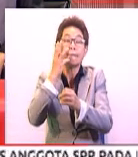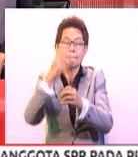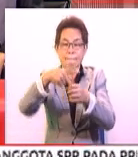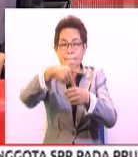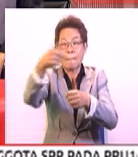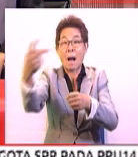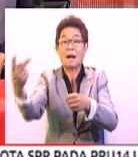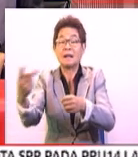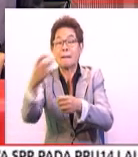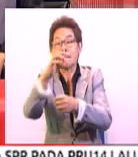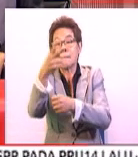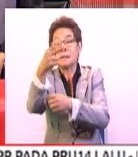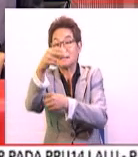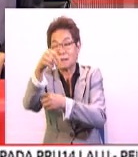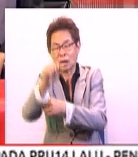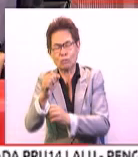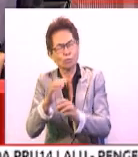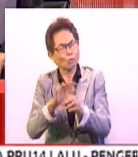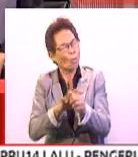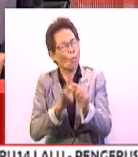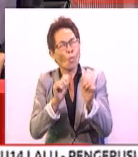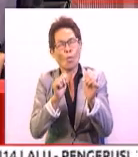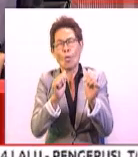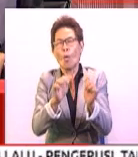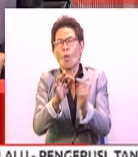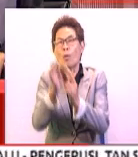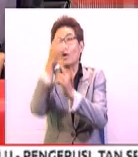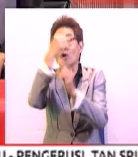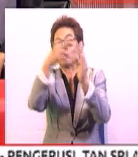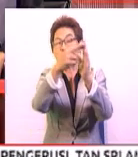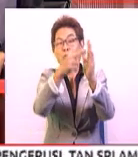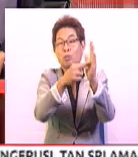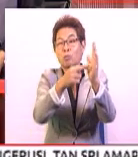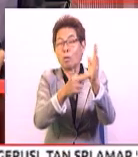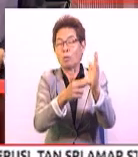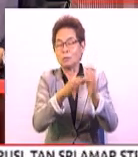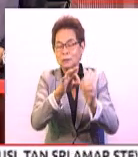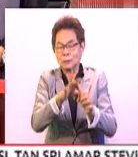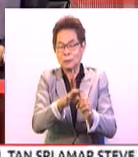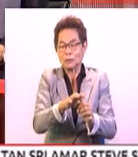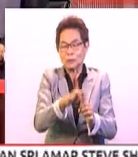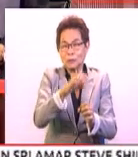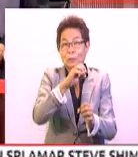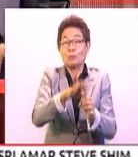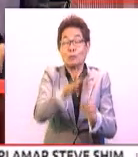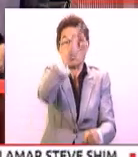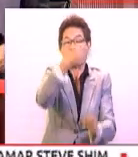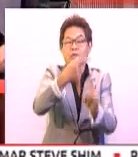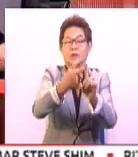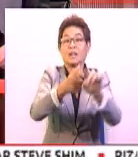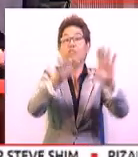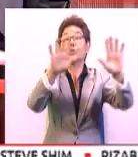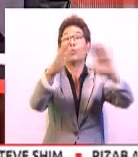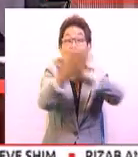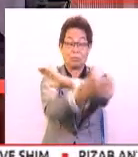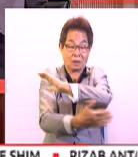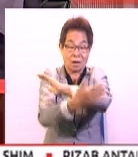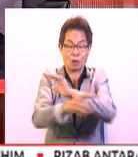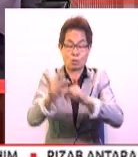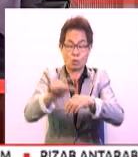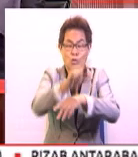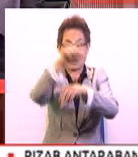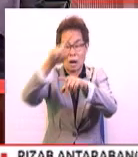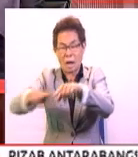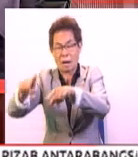Kuala Lumpur hari ini cukup istimewa kerana ia hasil resipi yang diinspirasikan dari 10 buah negara. Ya, menggunakan